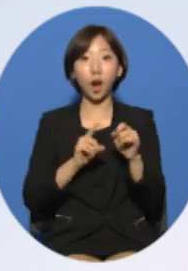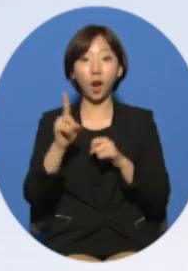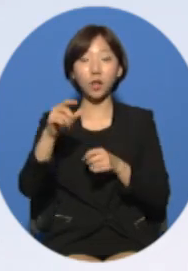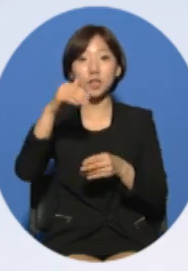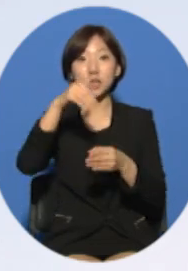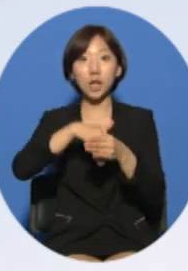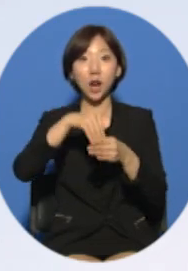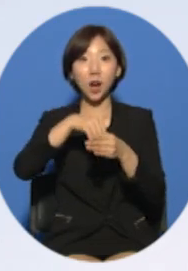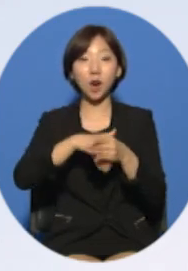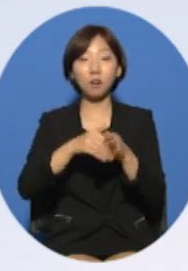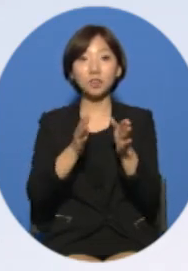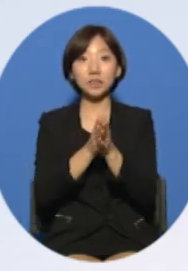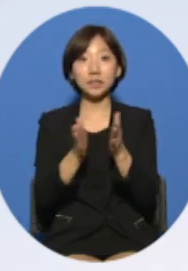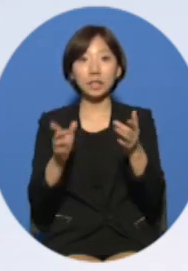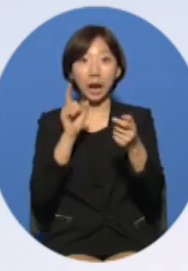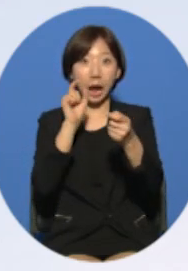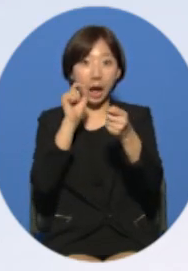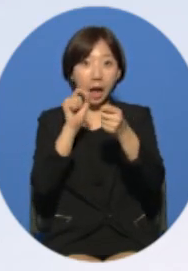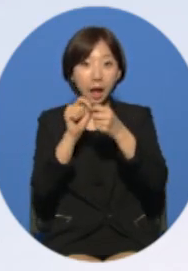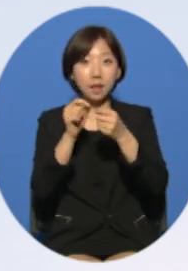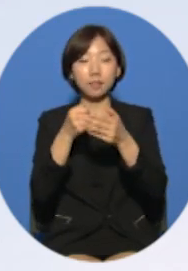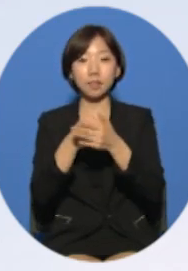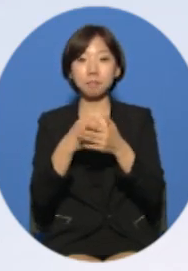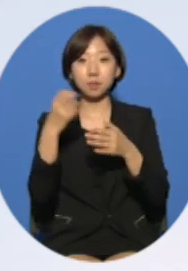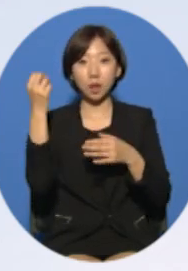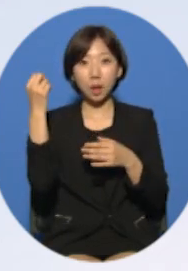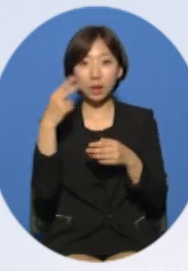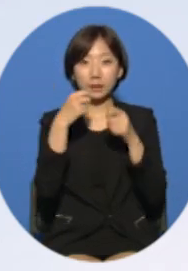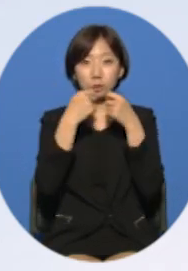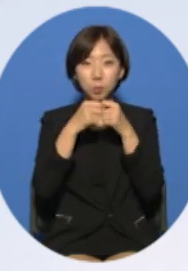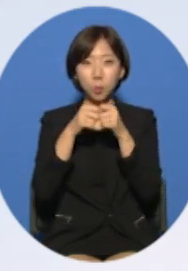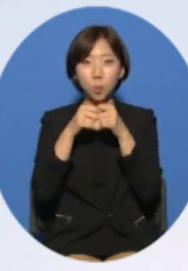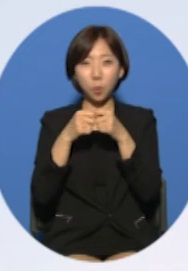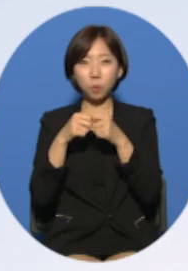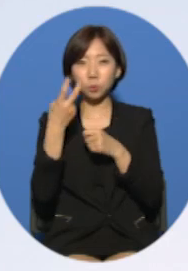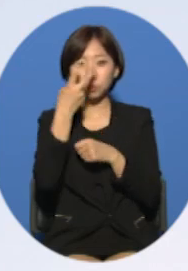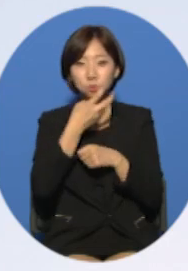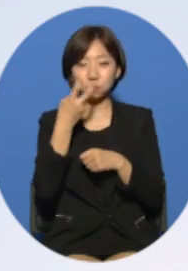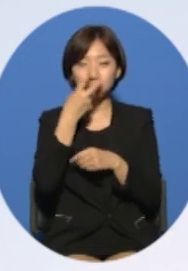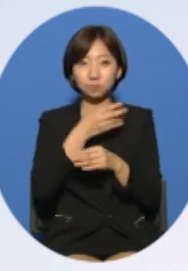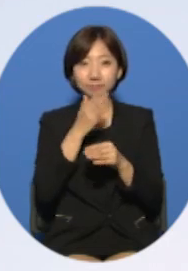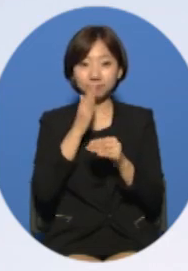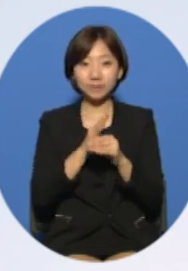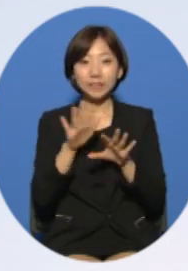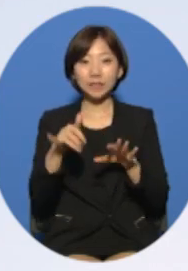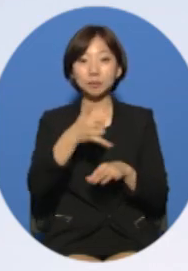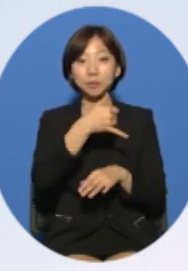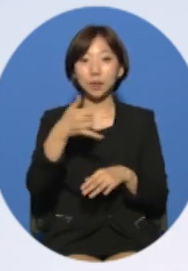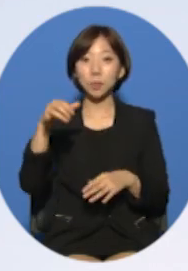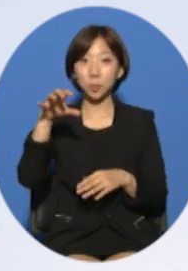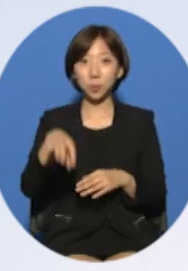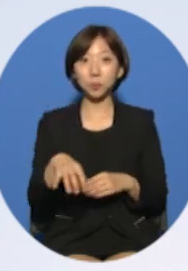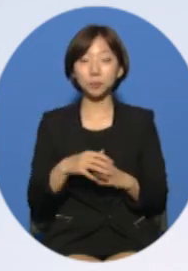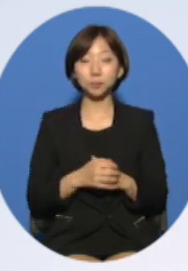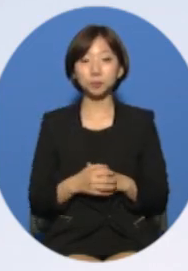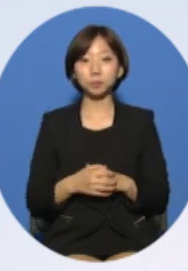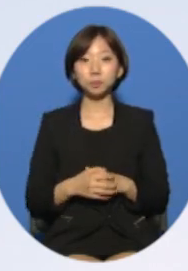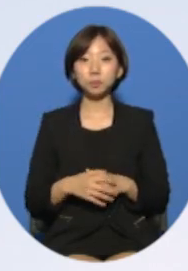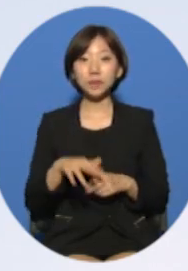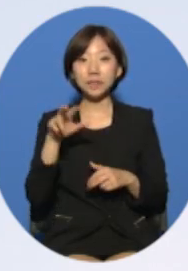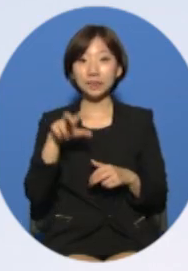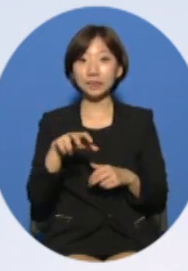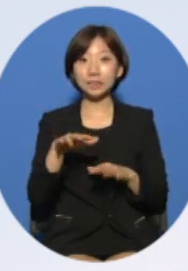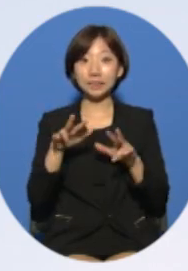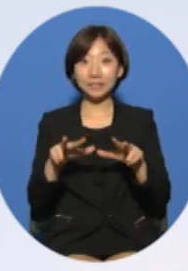시작되기 직전이라고 봐야 되기 때문에 그렇습니다. 꼼꼼하게 체크를 하고 있고요. 네, 지금쯤 세종입니다. 네, 지금쯤 투표소 앞에는